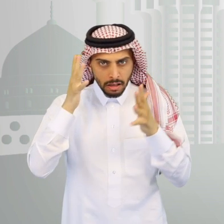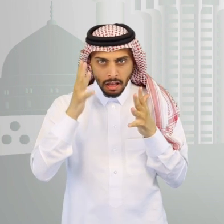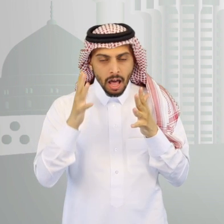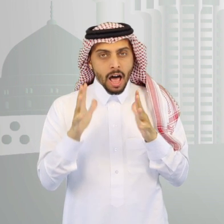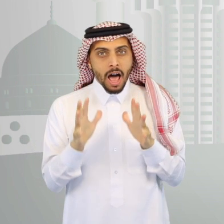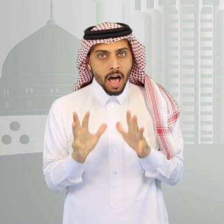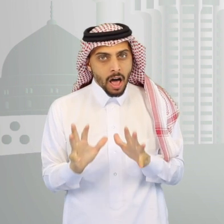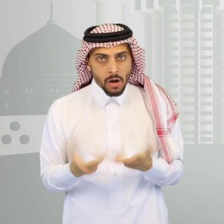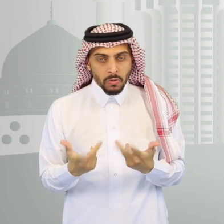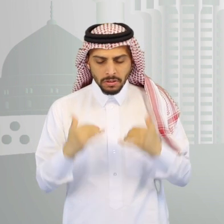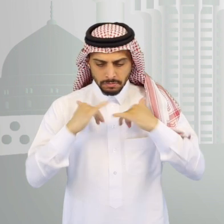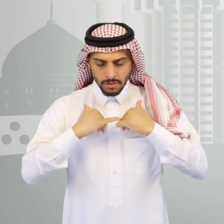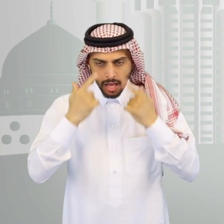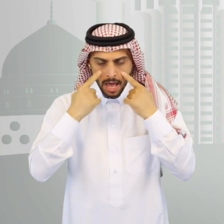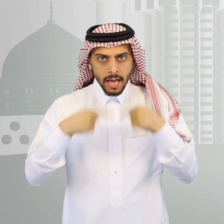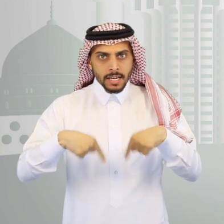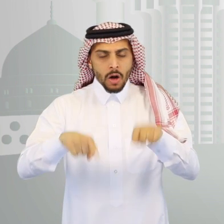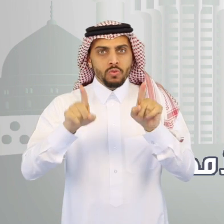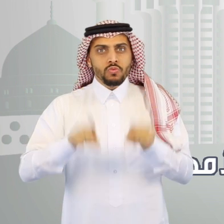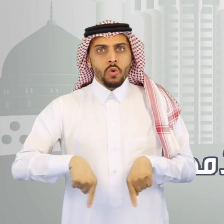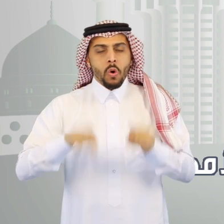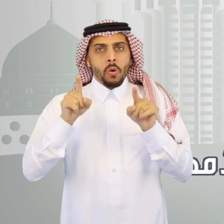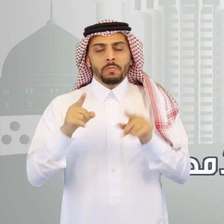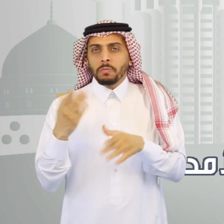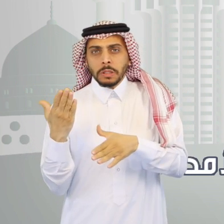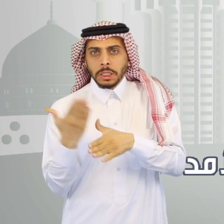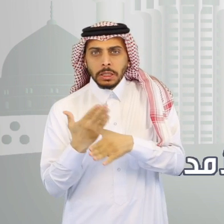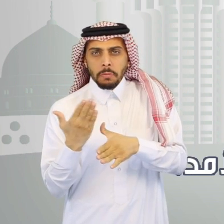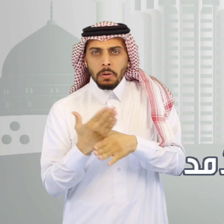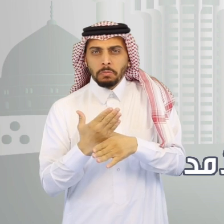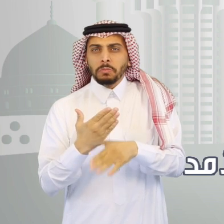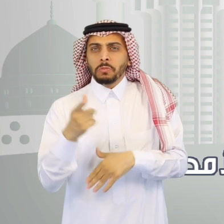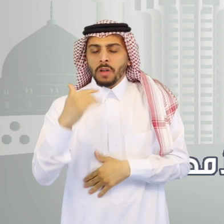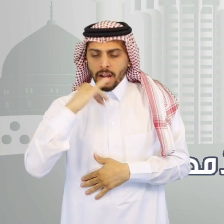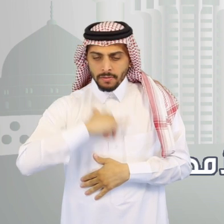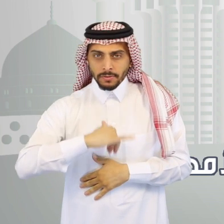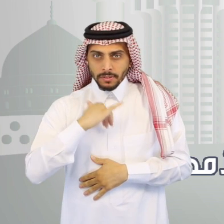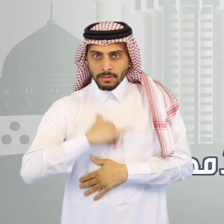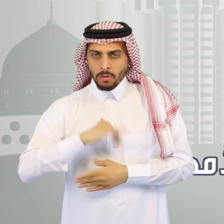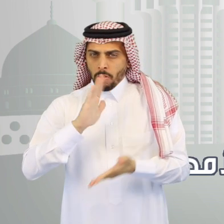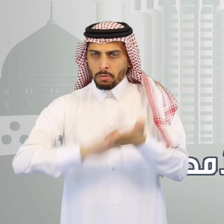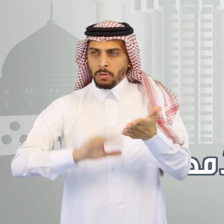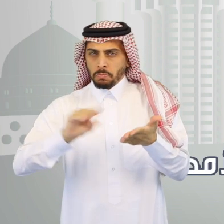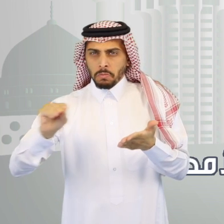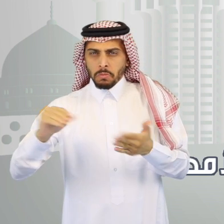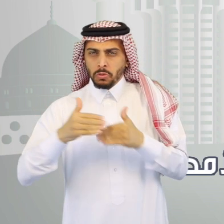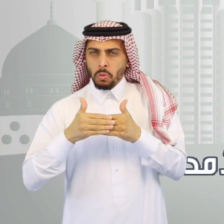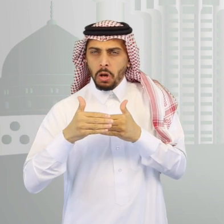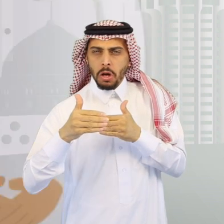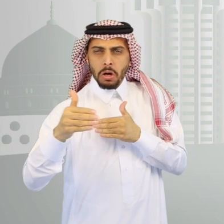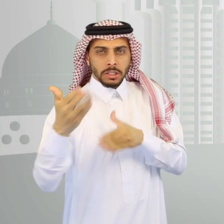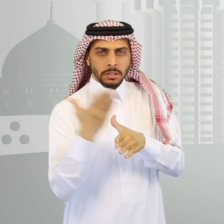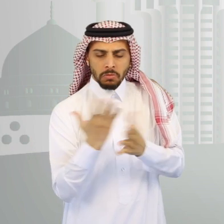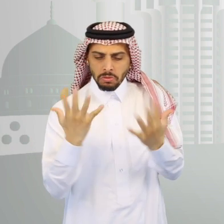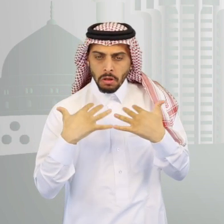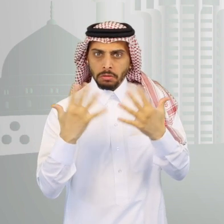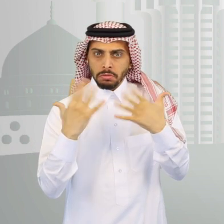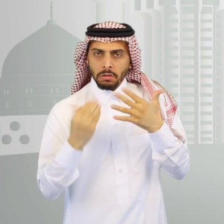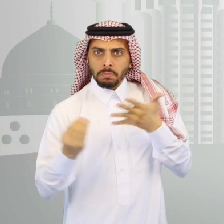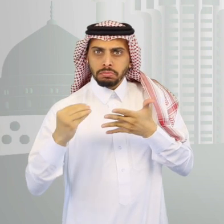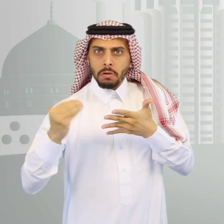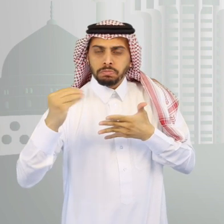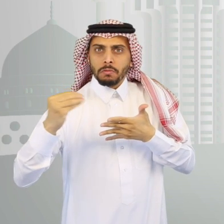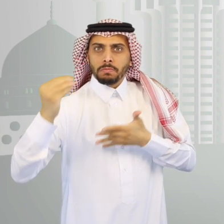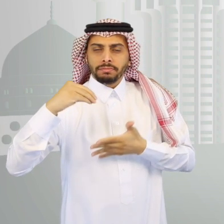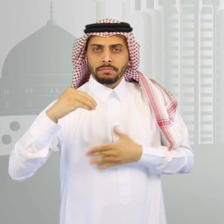واحد منا خلال الحياه اليوميه وصولا الى حالات الصحه النفسيه الخطيره طويله الامد يعاني الكثير